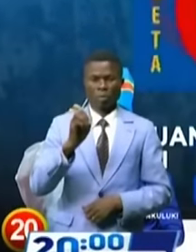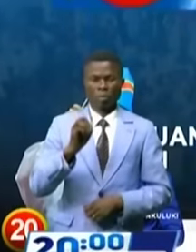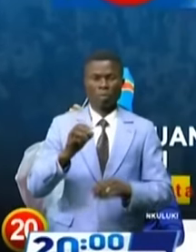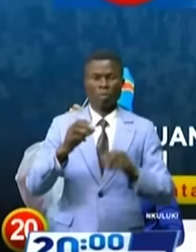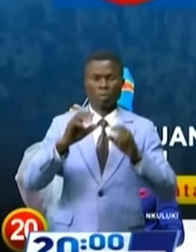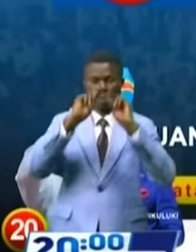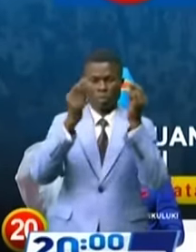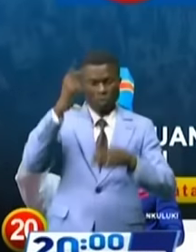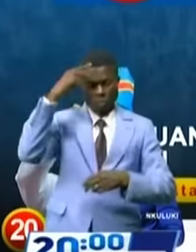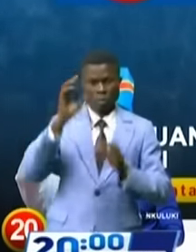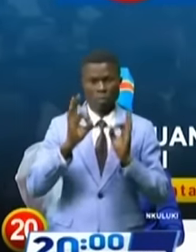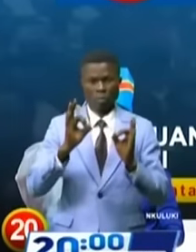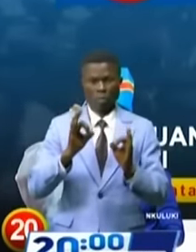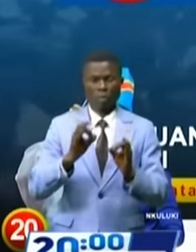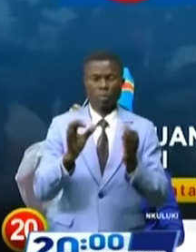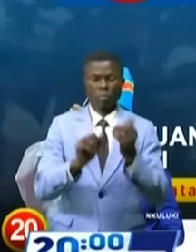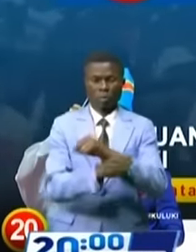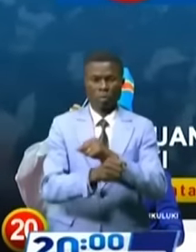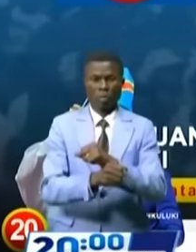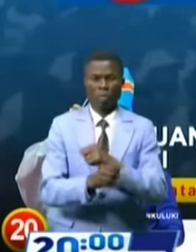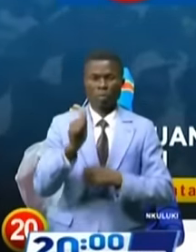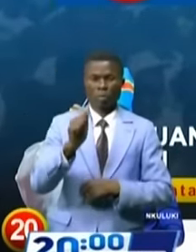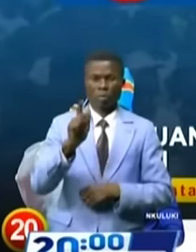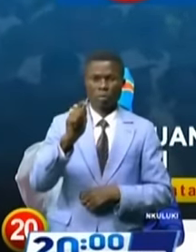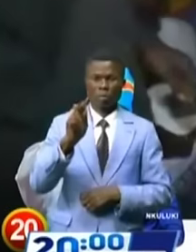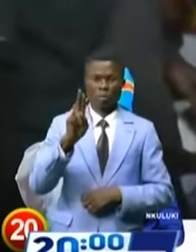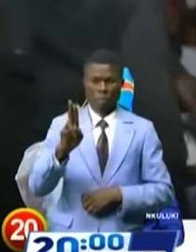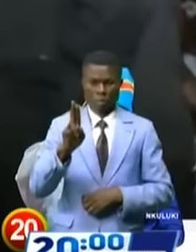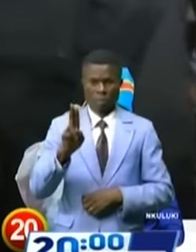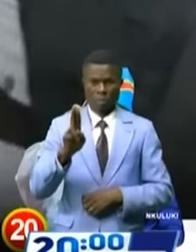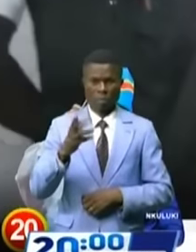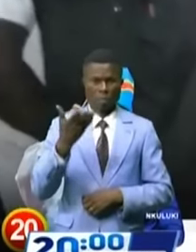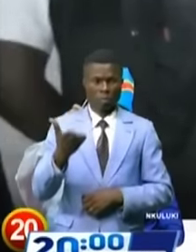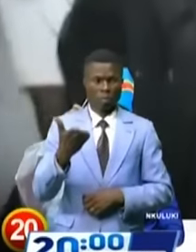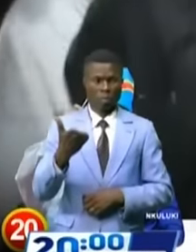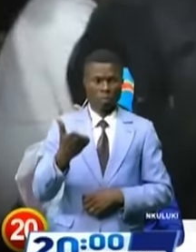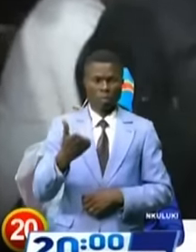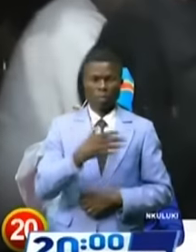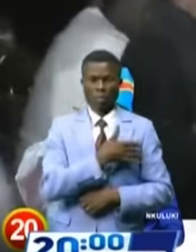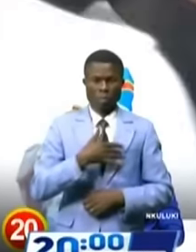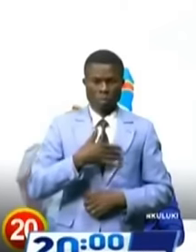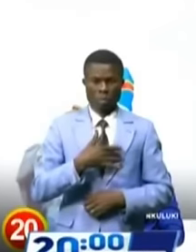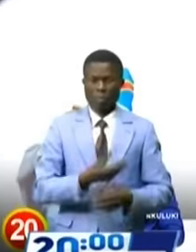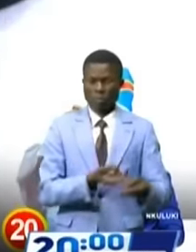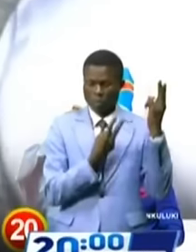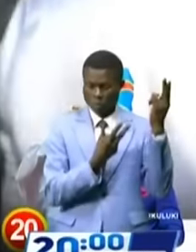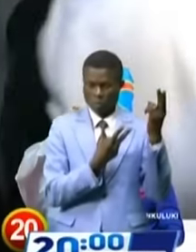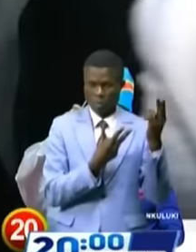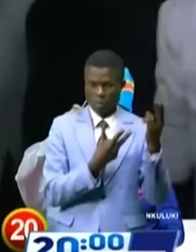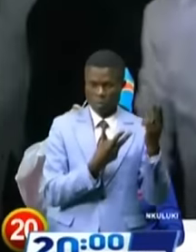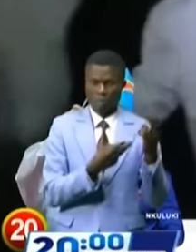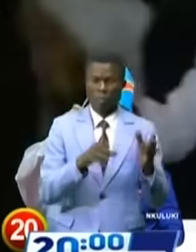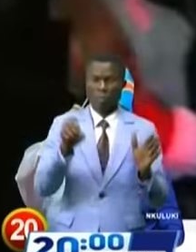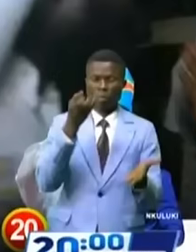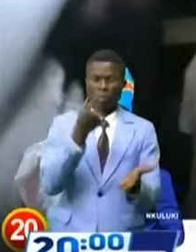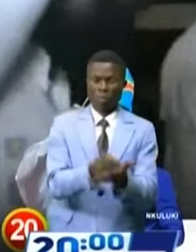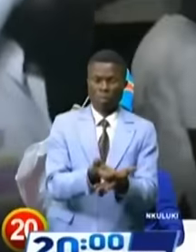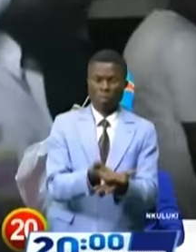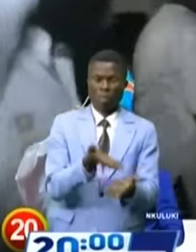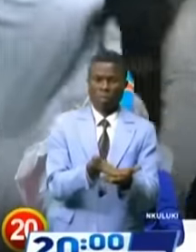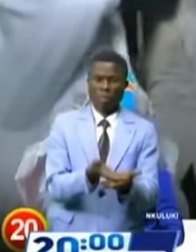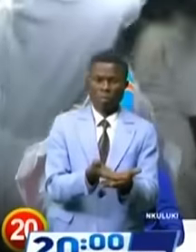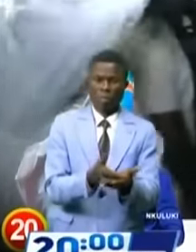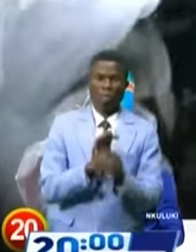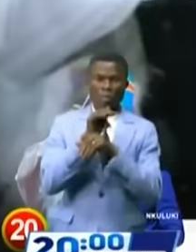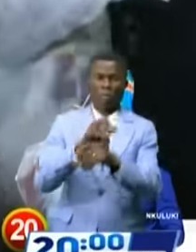politique dont le fondateur s'appelle Atou Matubwana Nkuluki. Un nom une valeur, un symbole pour son engagement à